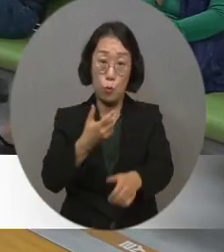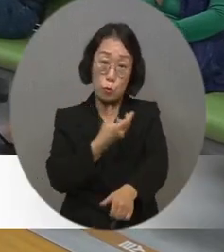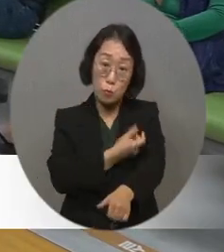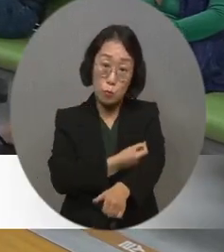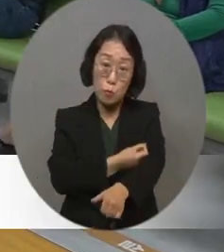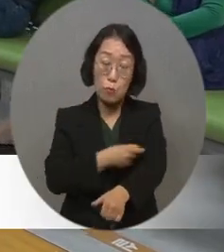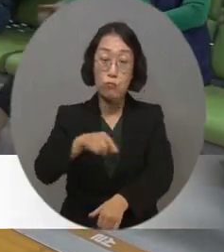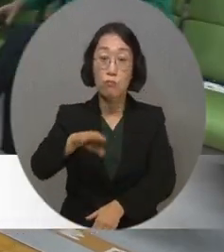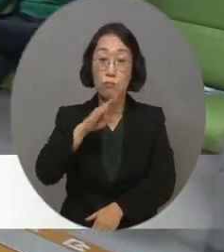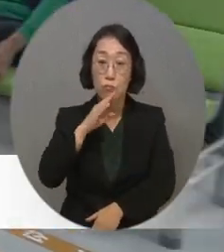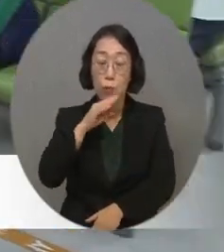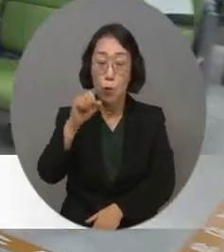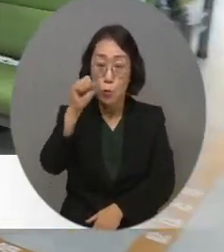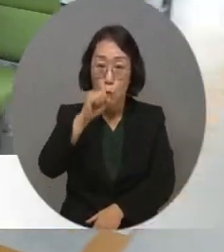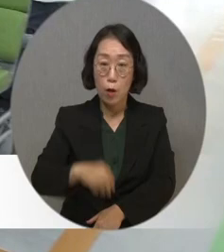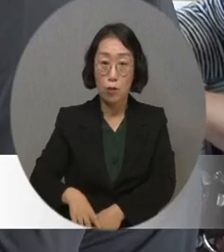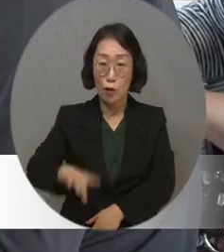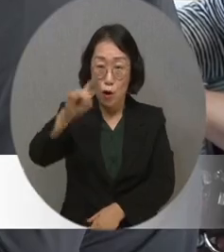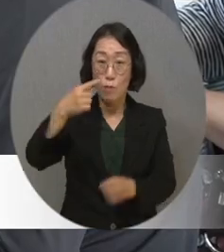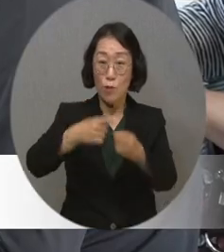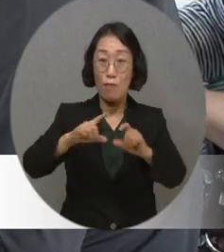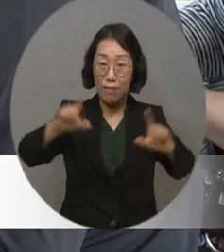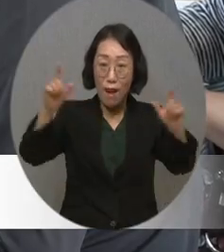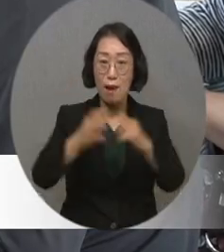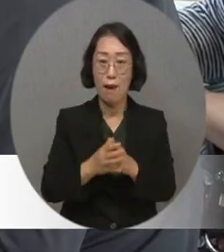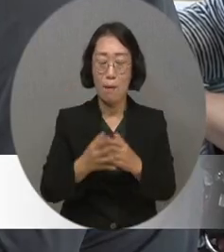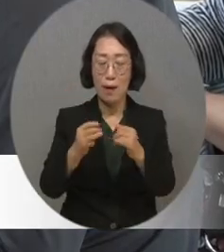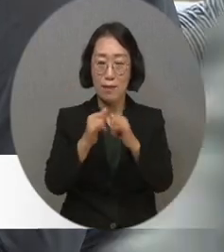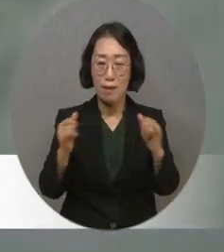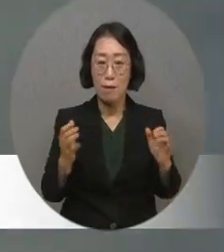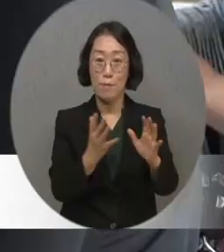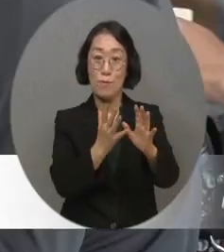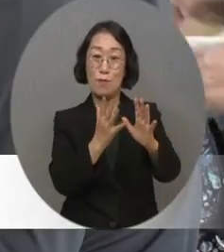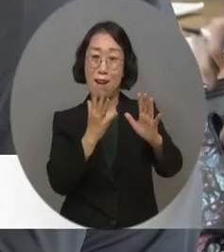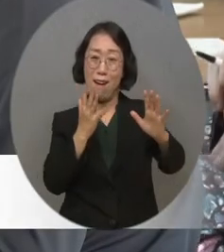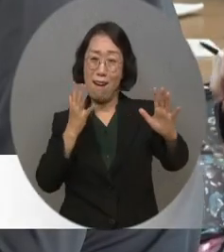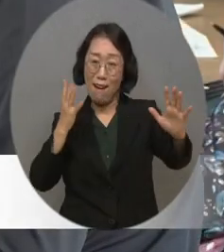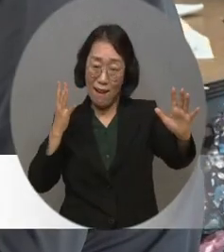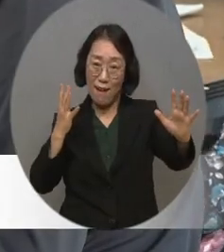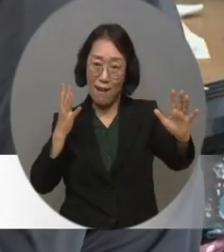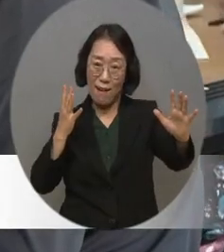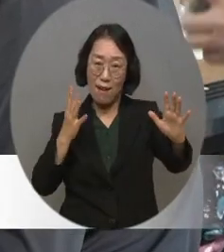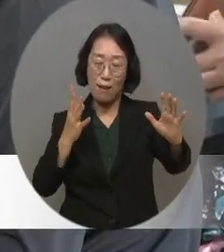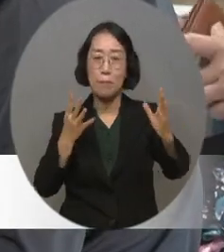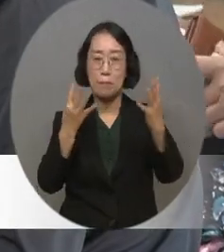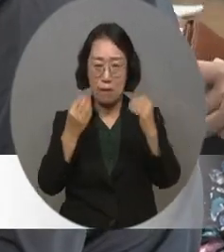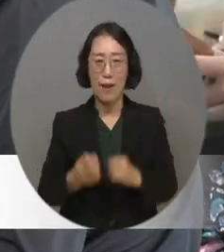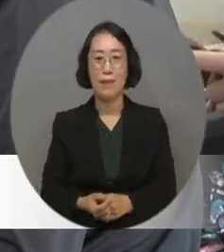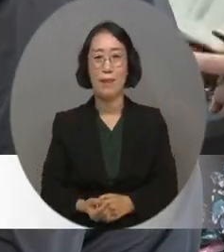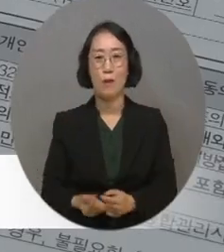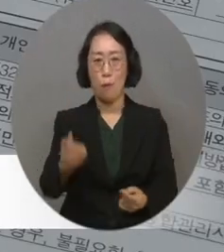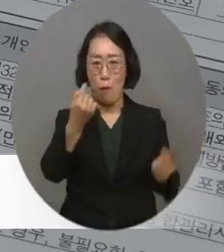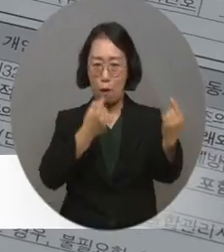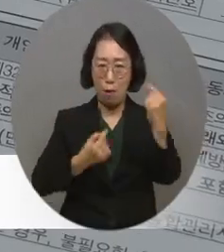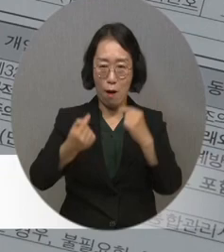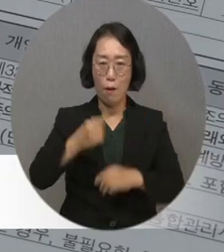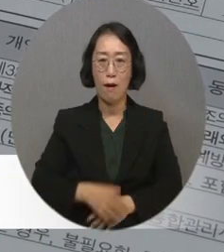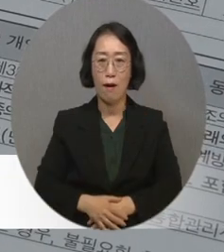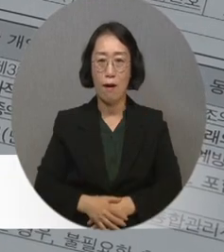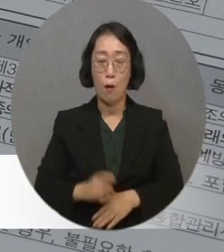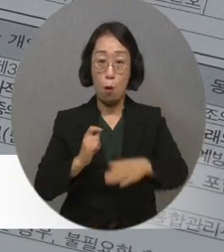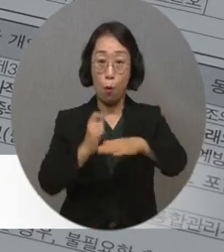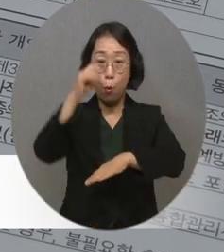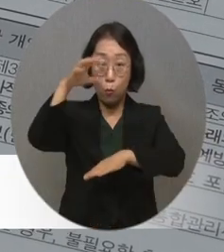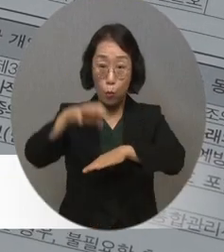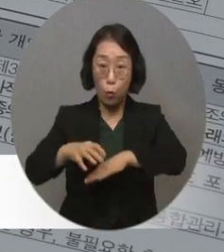얻으며 접종 지원 첫날부터 많은 국민이 찾아와 접수대기 줄이 길게 이어졌습니다 고흥군은 올해